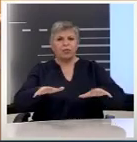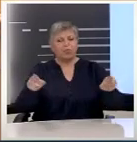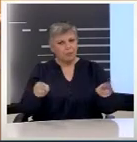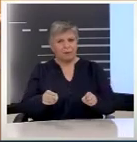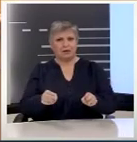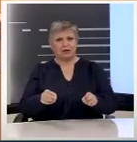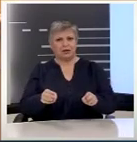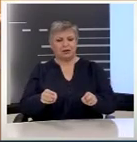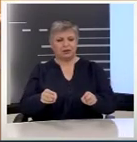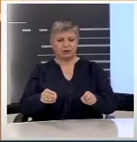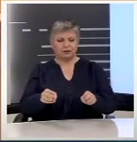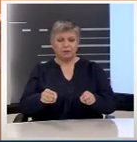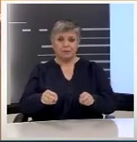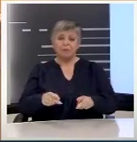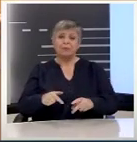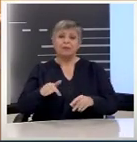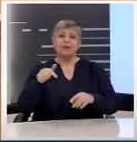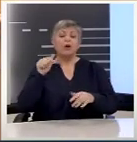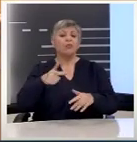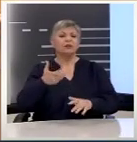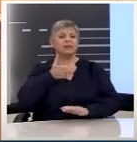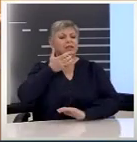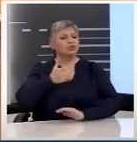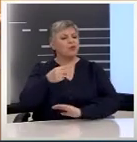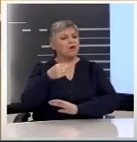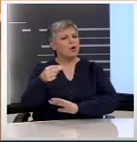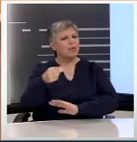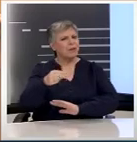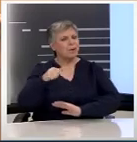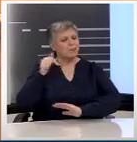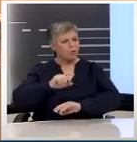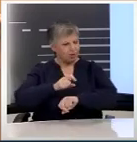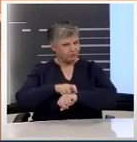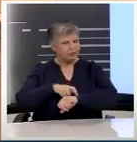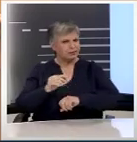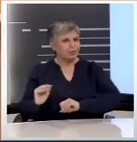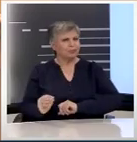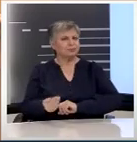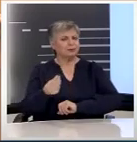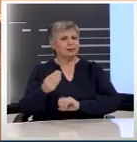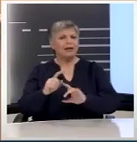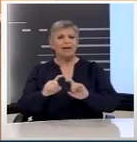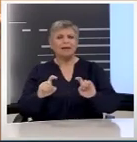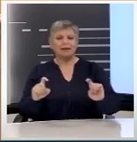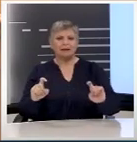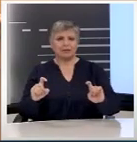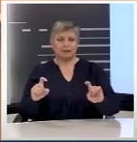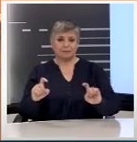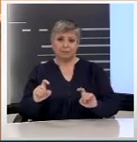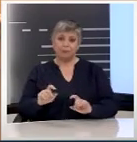Το σοβαρό ζήτημα όμως που ανακύπτει, κύριοι συνάδελφοι, είναι το εξής.